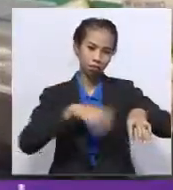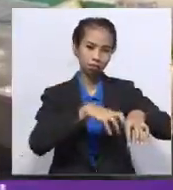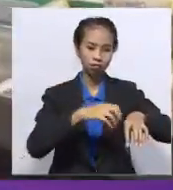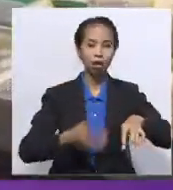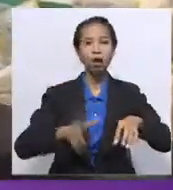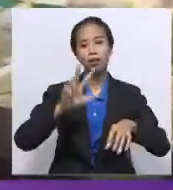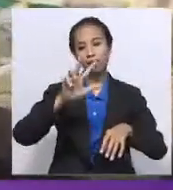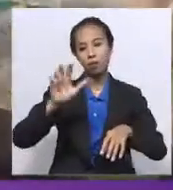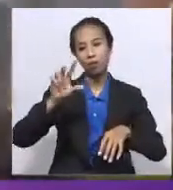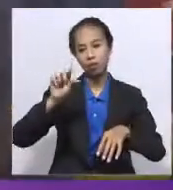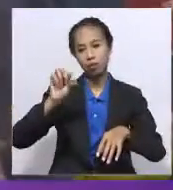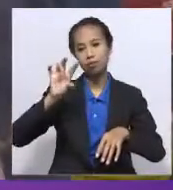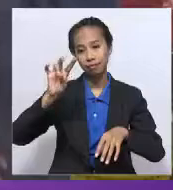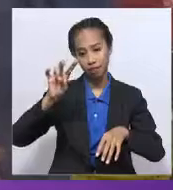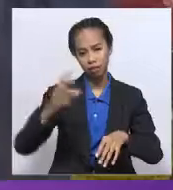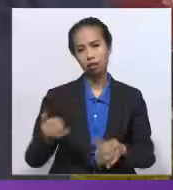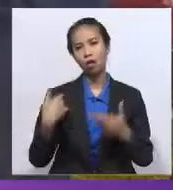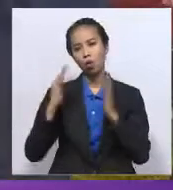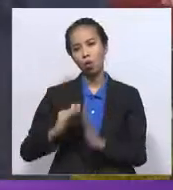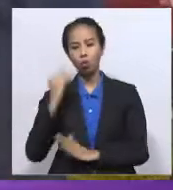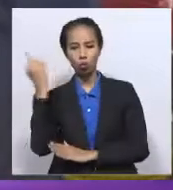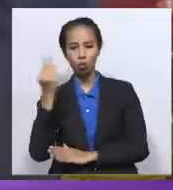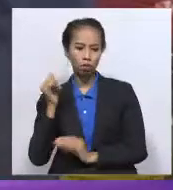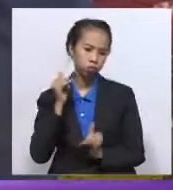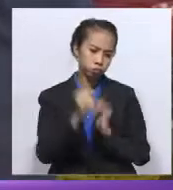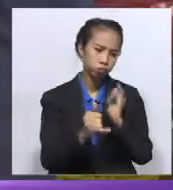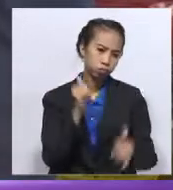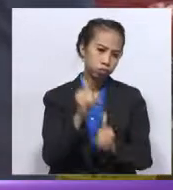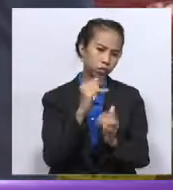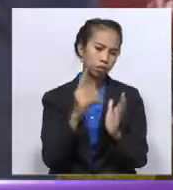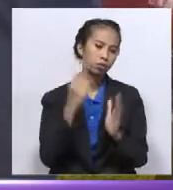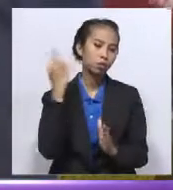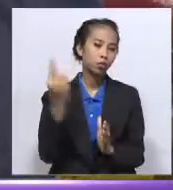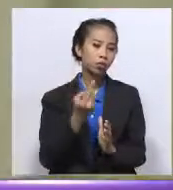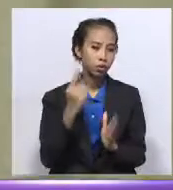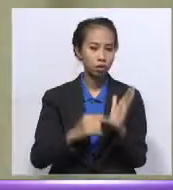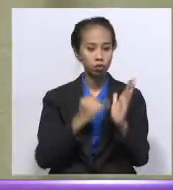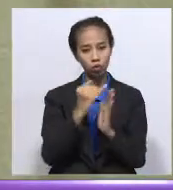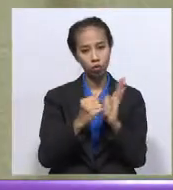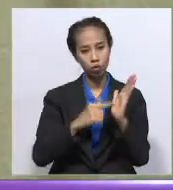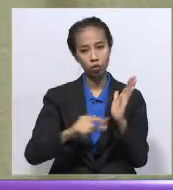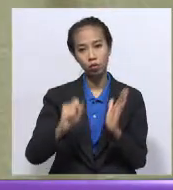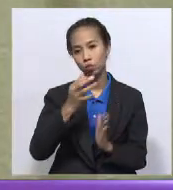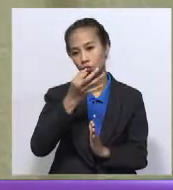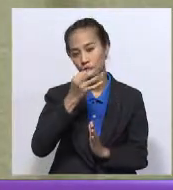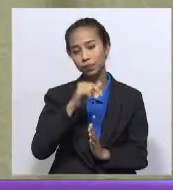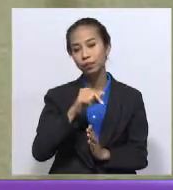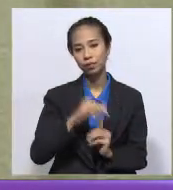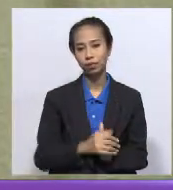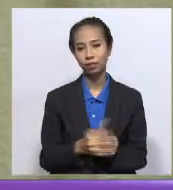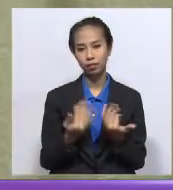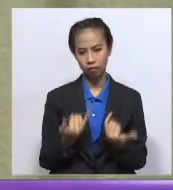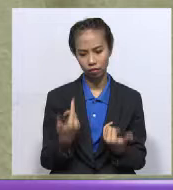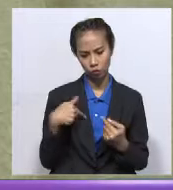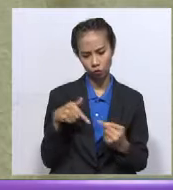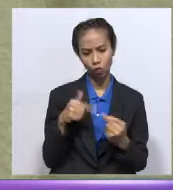327ล้านค้าซึ่งถือเป็นแหล่งดึงดูดนักท่องเที่ยวให้เข้ามาท่องเที่ยวในจังหวัดสมุทรสาคร ถ้าภาพแบ่งพื้นที่จังหวัดสมุทรสาครอุตสาหกร